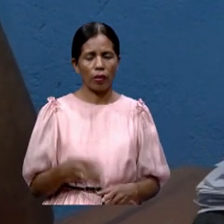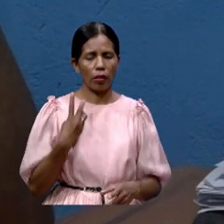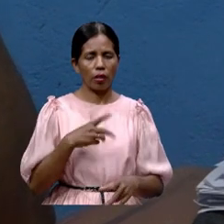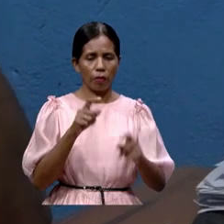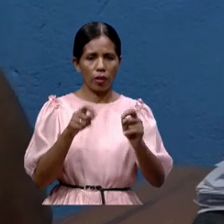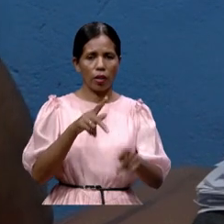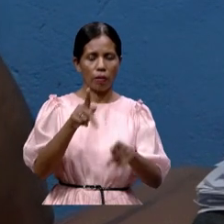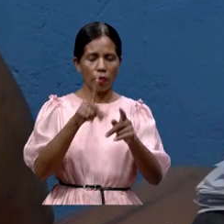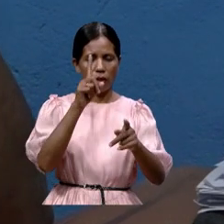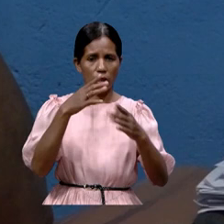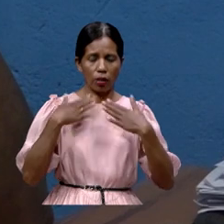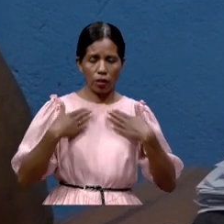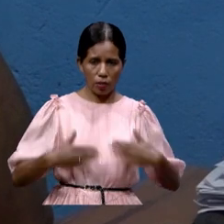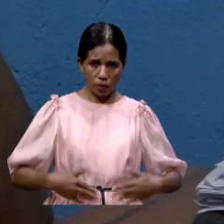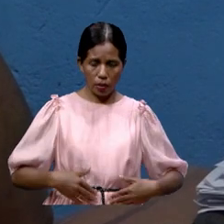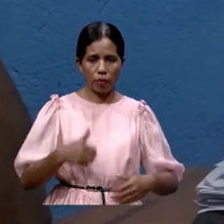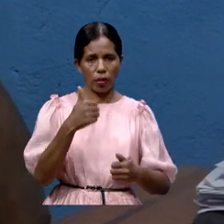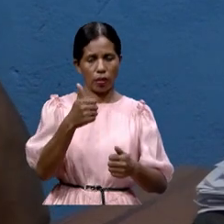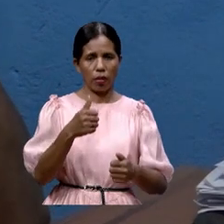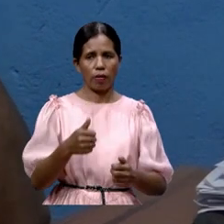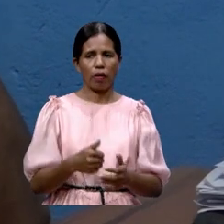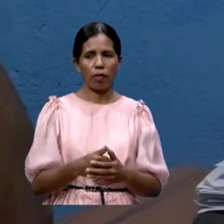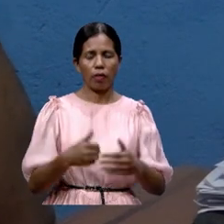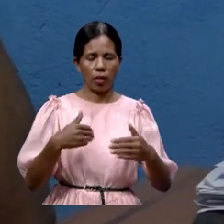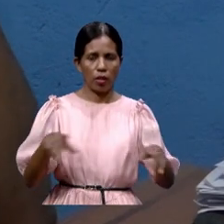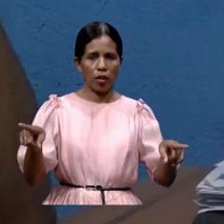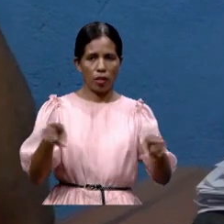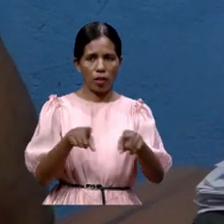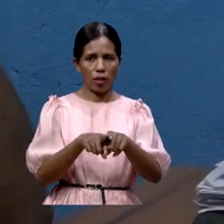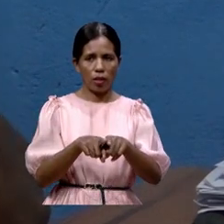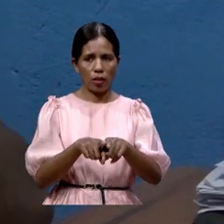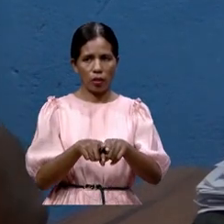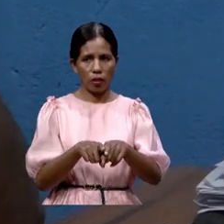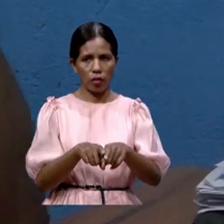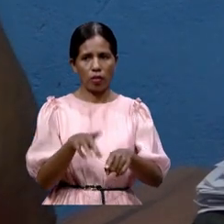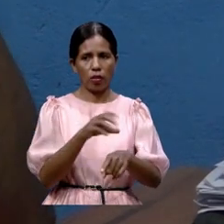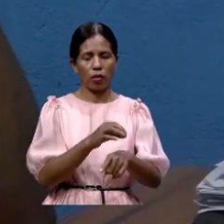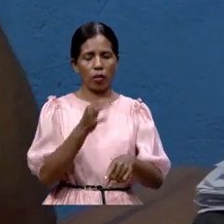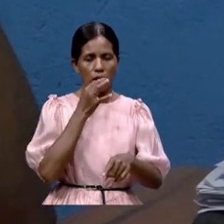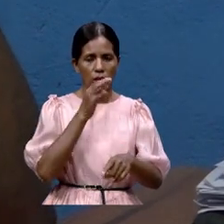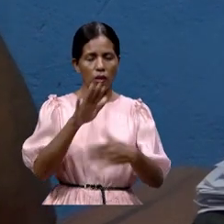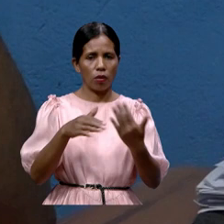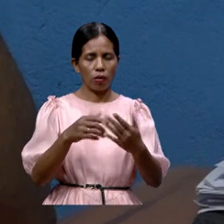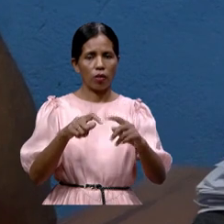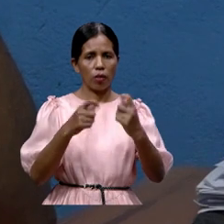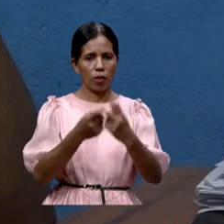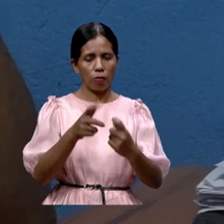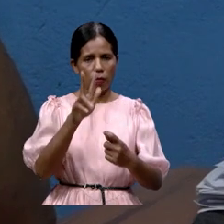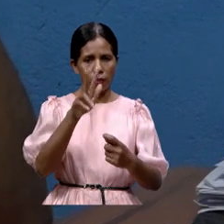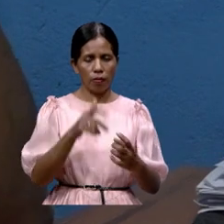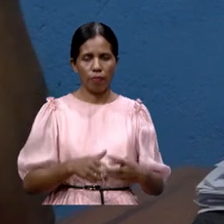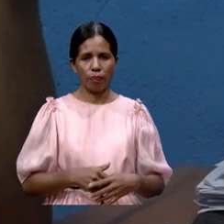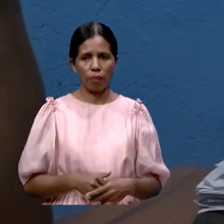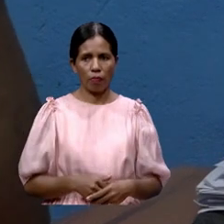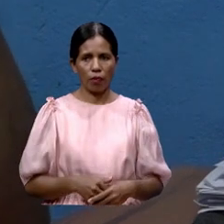ema ida nebe mak ideal. Nebe ia balansu entre ai hang ho tipu toluni.